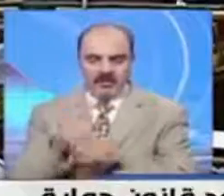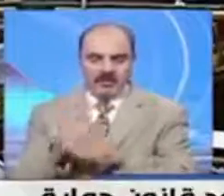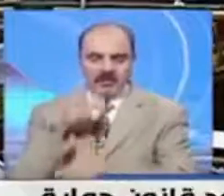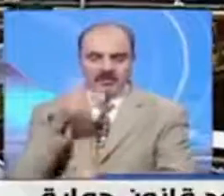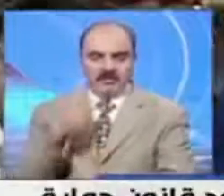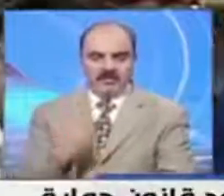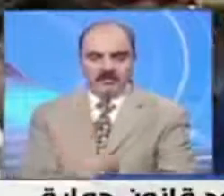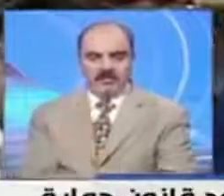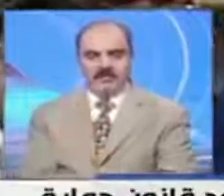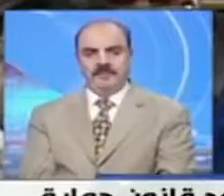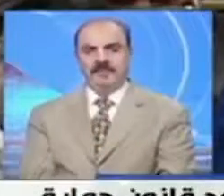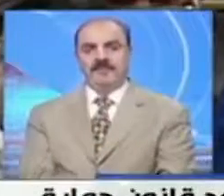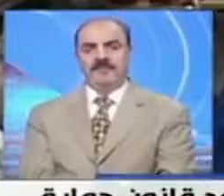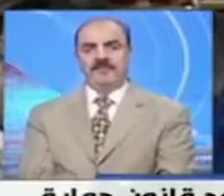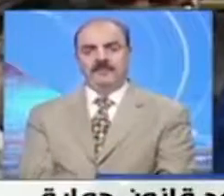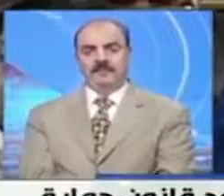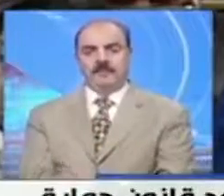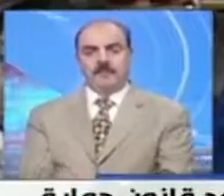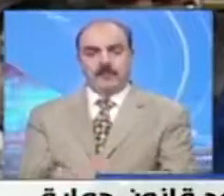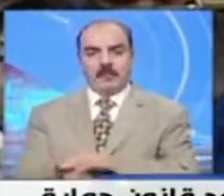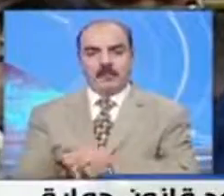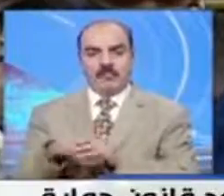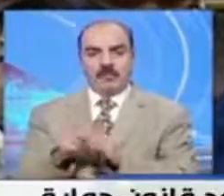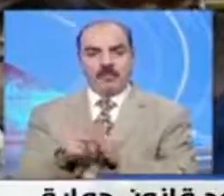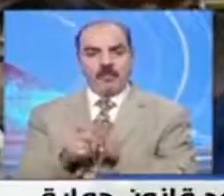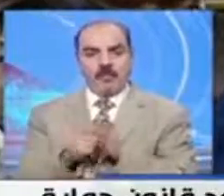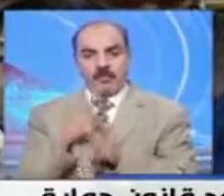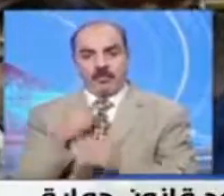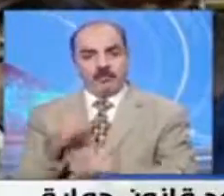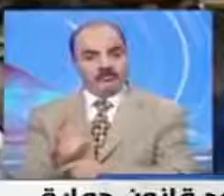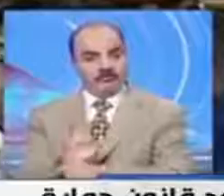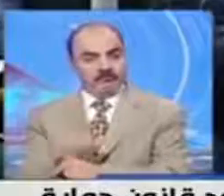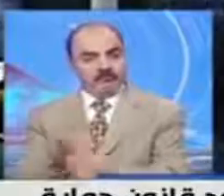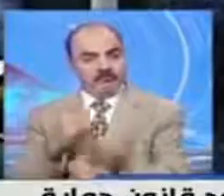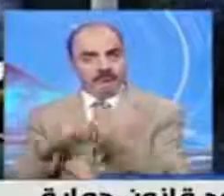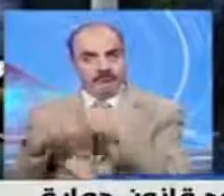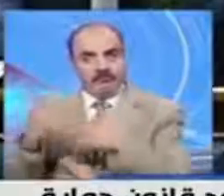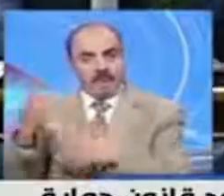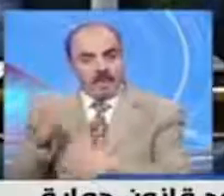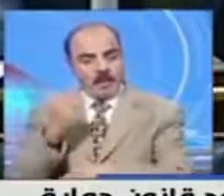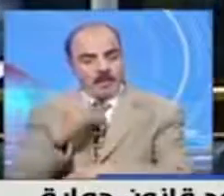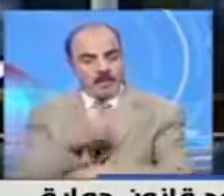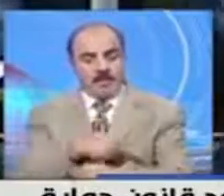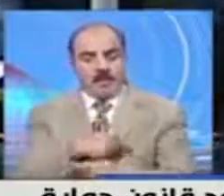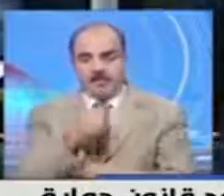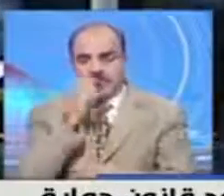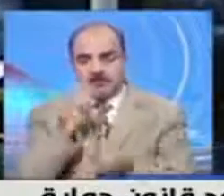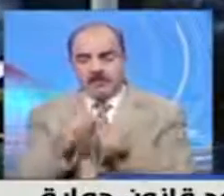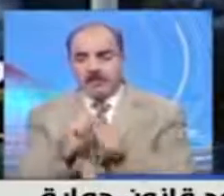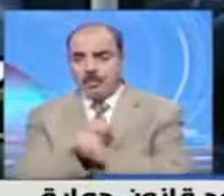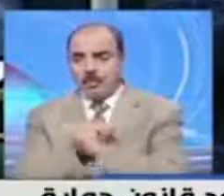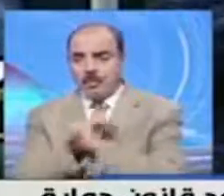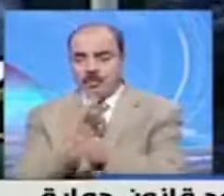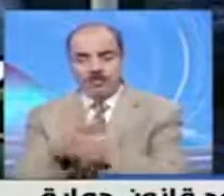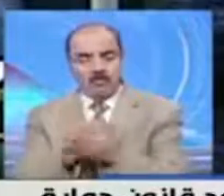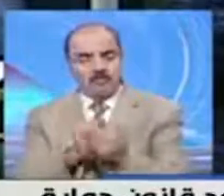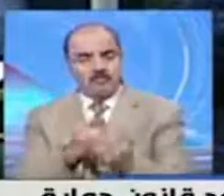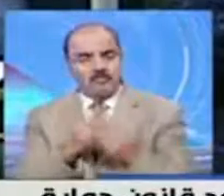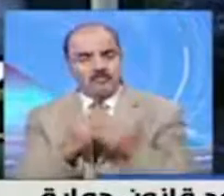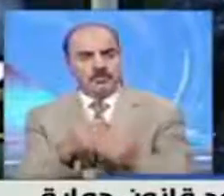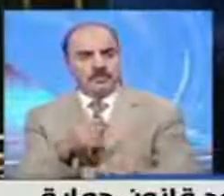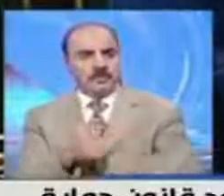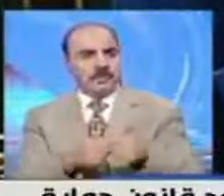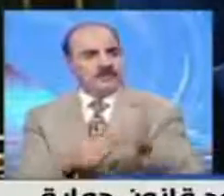لجلسه لاحقا مشروع القانون يستهدف تشجيع وجذب الاستثمارات ومنح صلاحيات قانونيه لجهاز حمايه